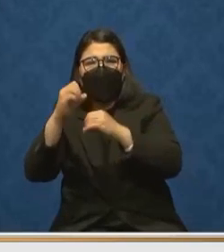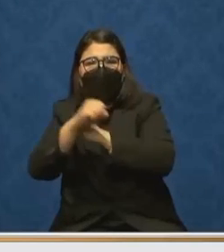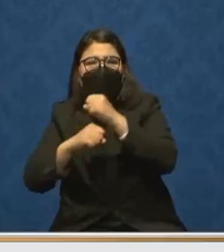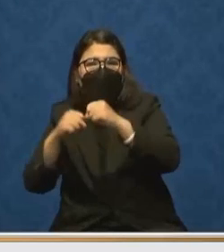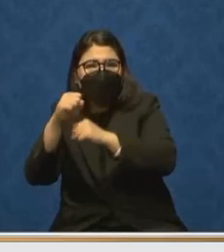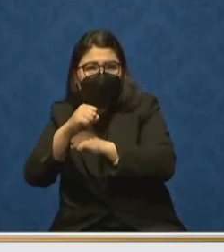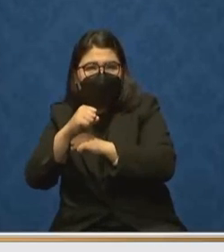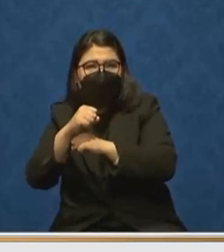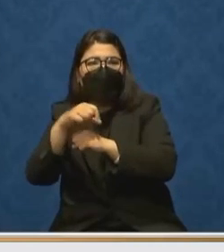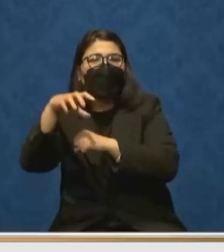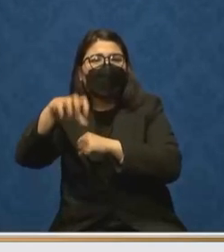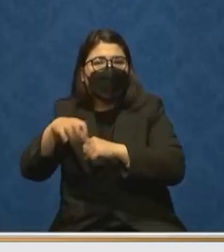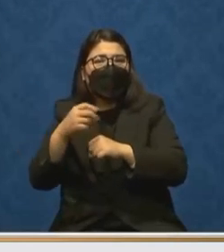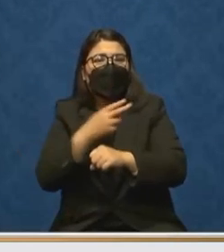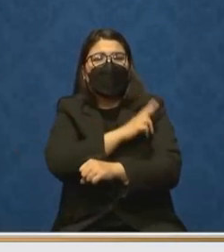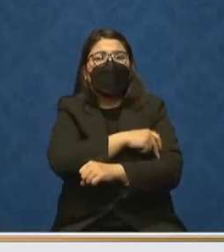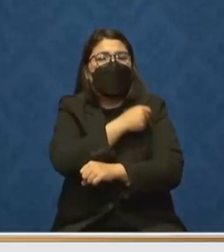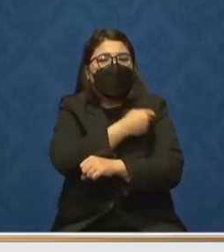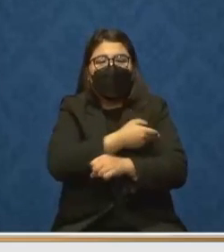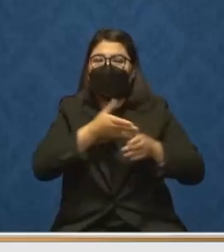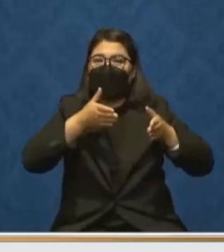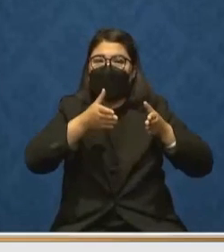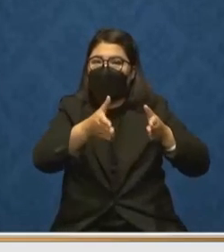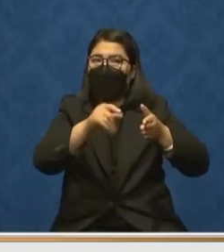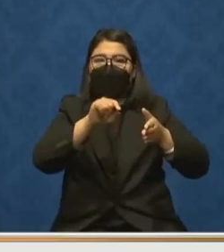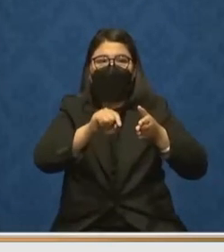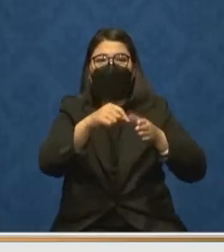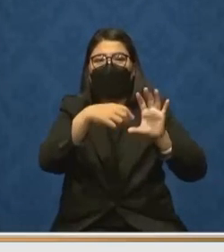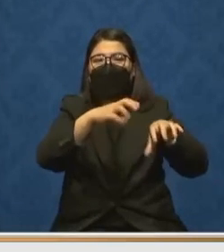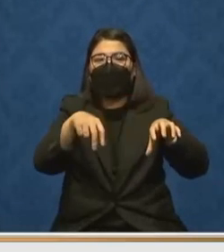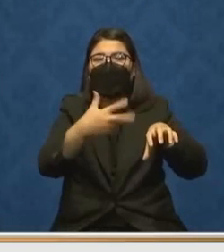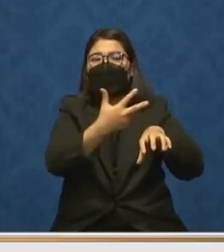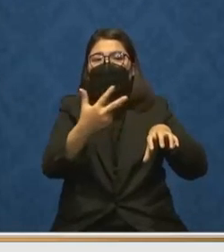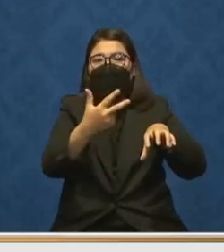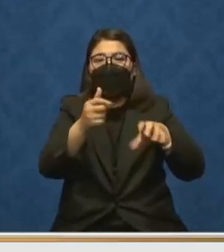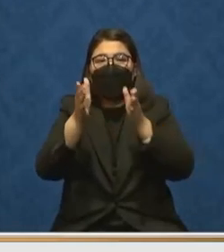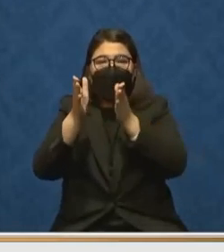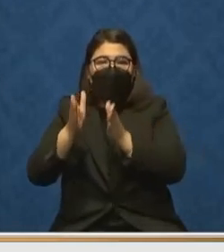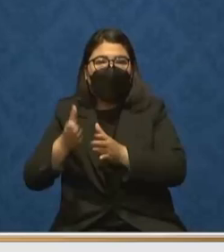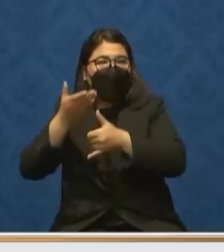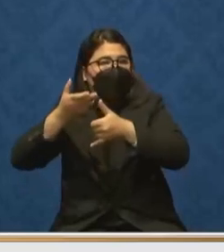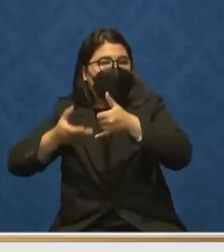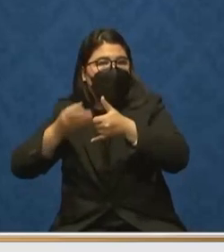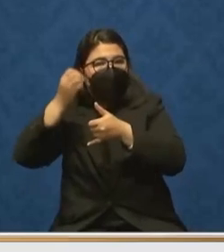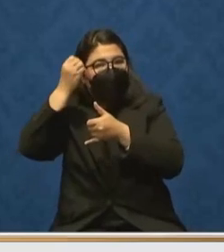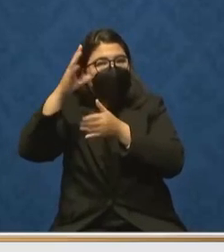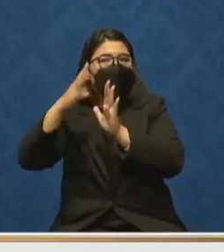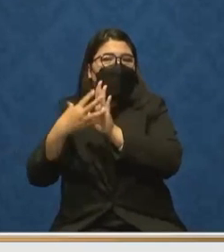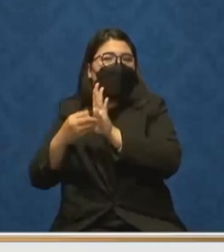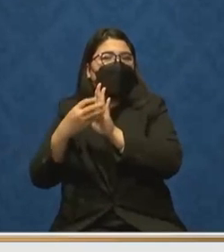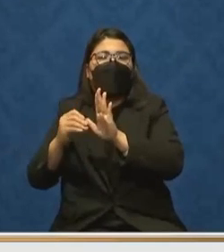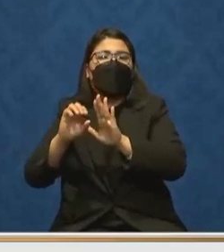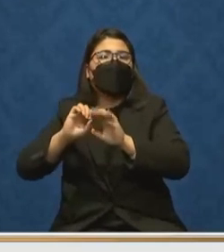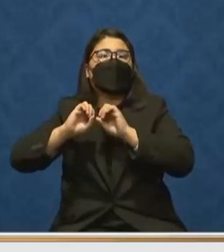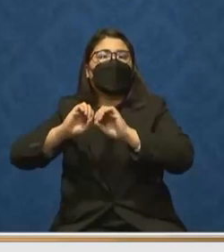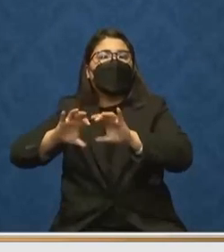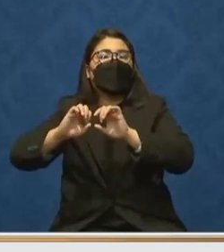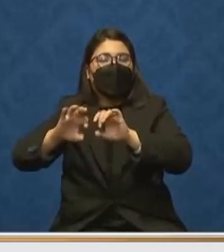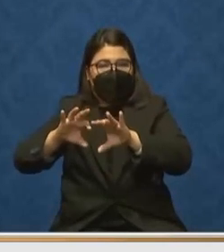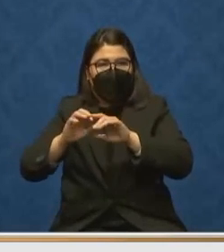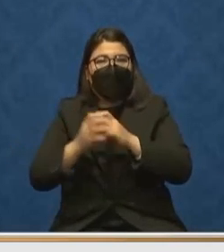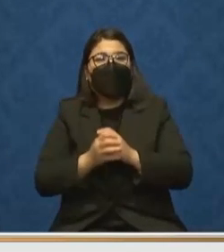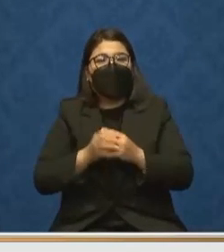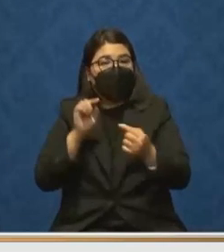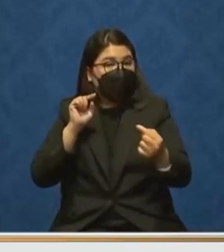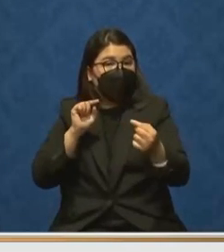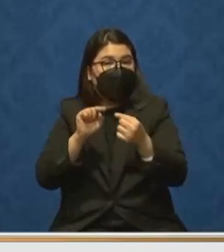และก่อสร้างโรงพยาบาลศูนย์เฉพาะทาง3แห่งผลิตและพัฒนาบุคลากรให้มีสมรรถนะตรงความต้องการของผู้ประกอบการเ